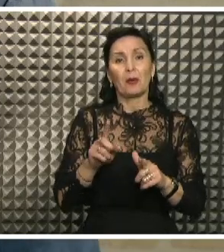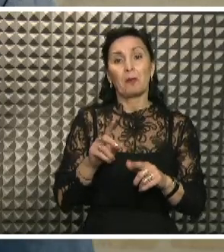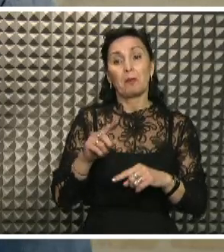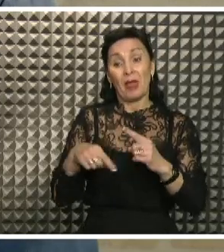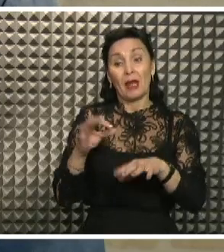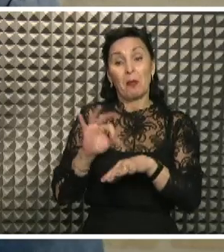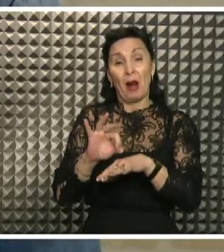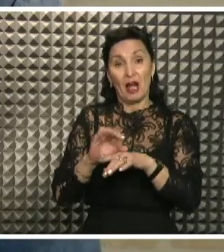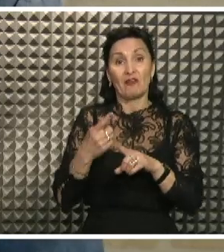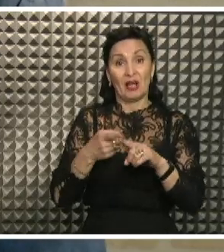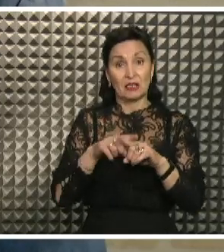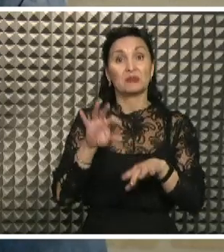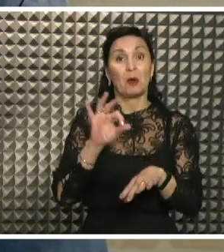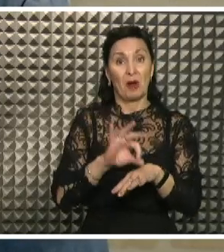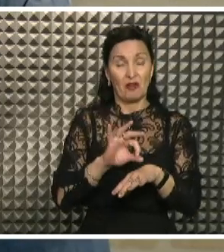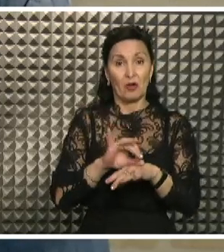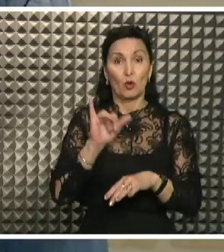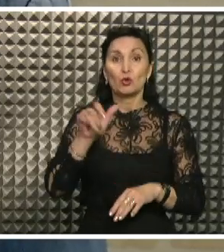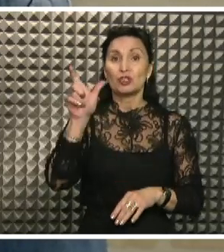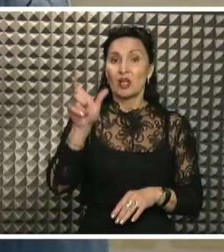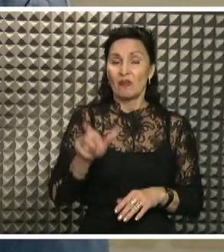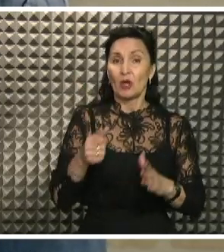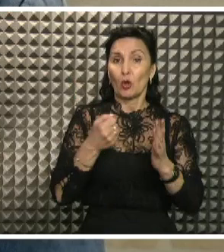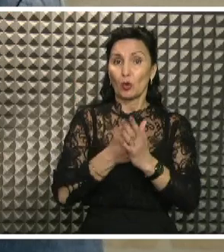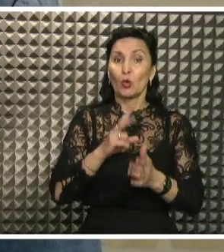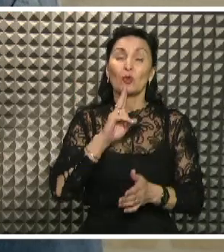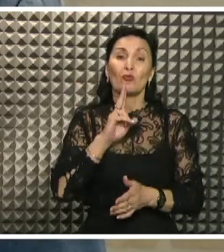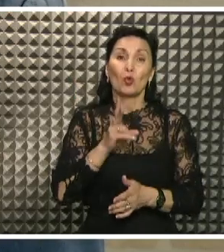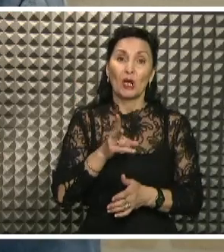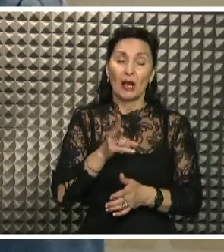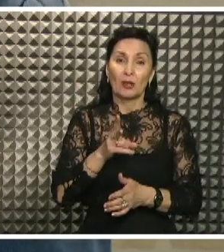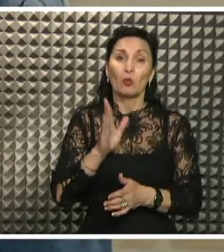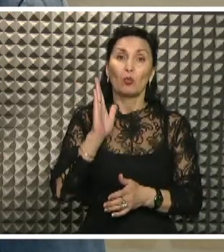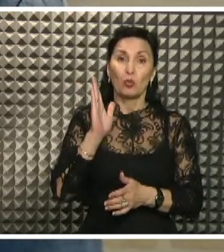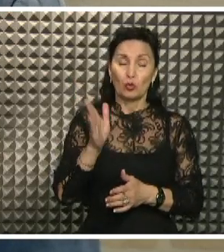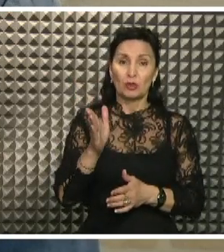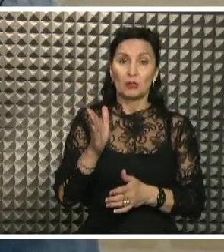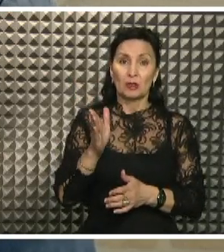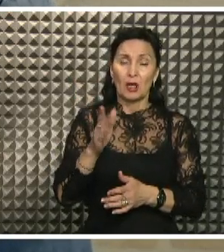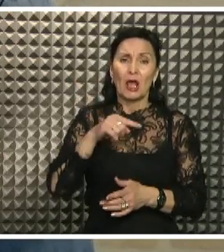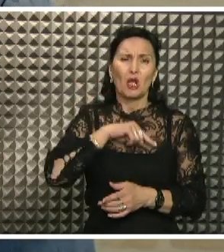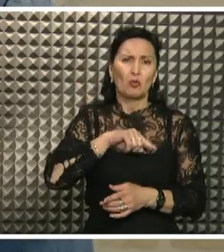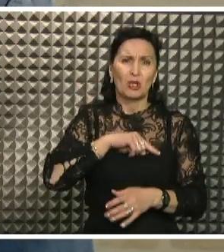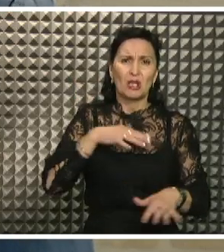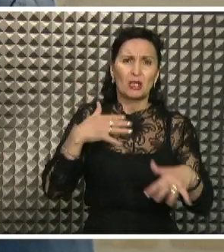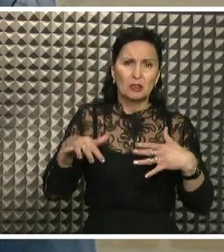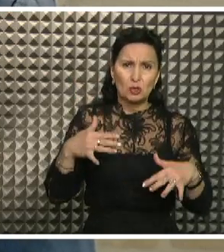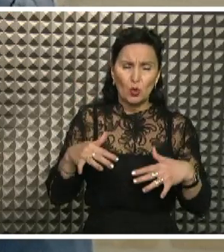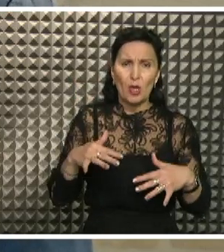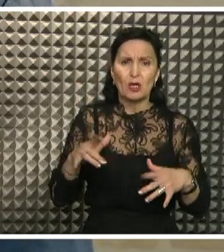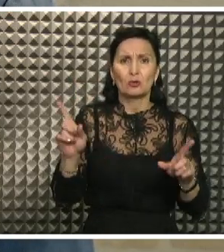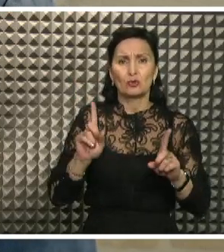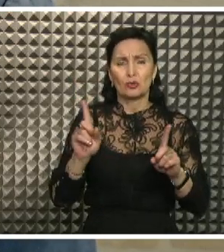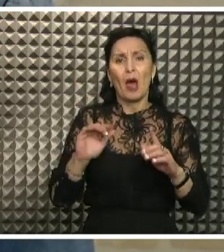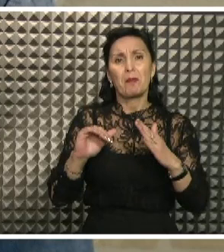Переболев вот этим заболеванием, у человека до 2 лет будет иммунитет нестойкий, но из-за того, что